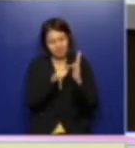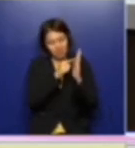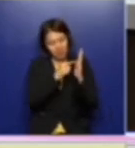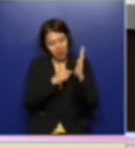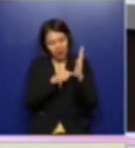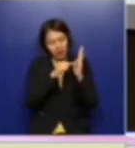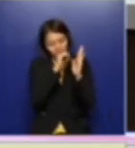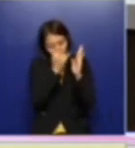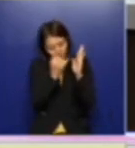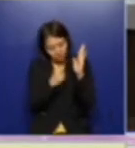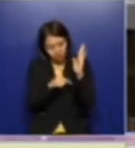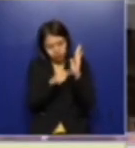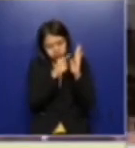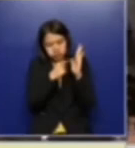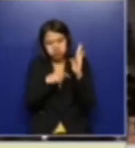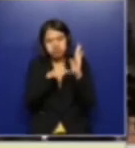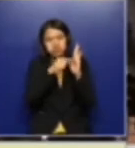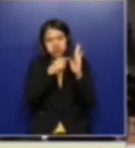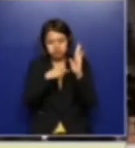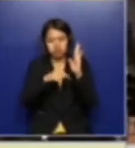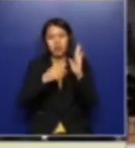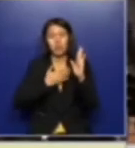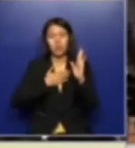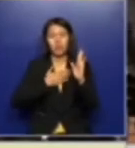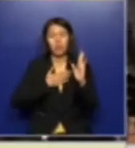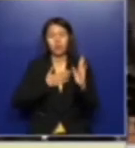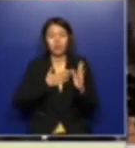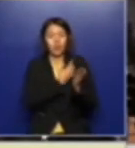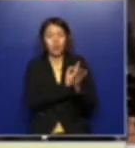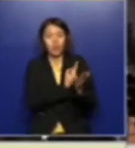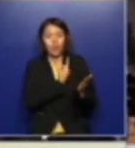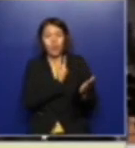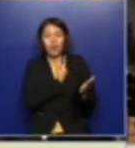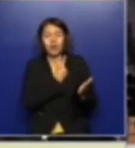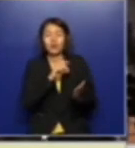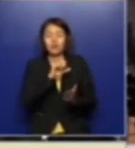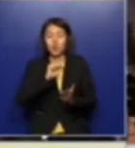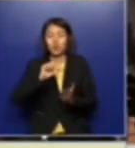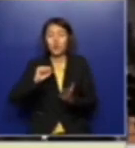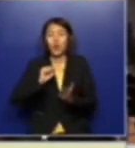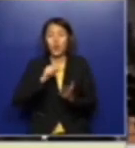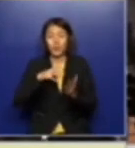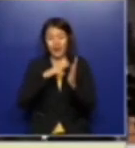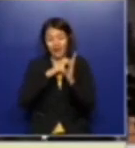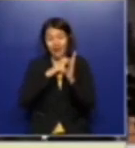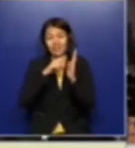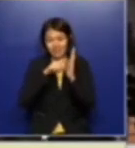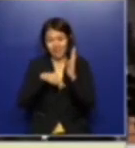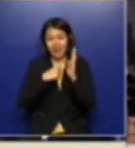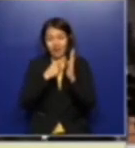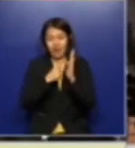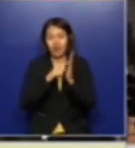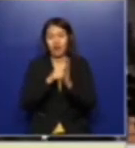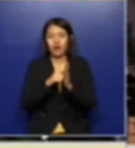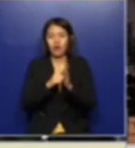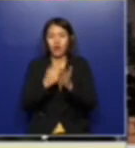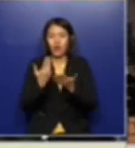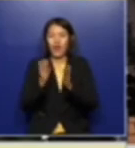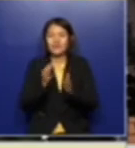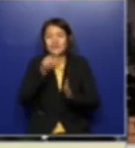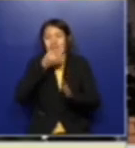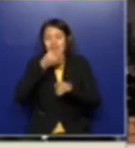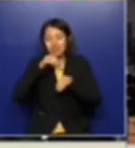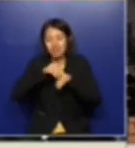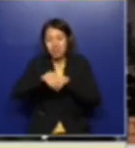กๆจังหวัดนะครับที่วันนี้ผมรับหน้าที่มาจากพี่น้องส.ส.ภาคกลางที่สำคัญครับท่านครับชาวนาตอนนี้พึ่งพา